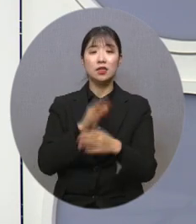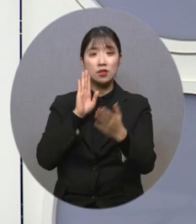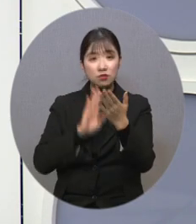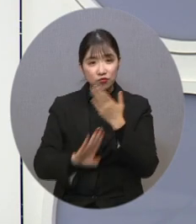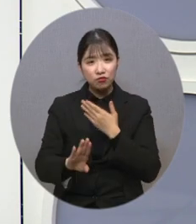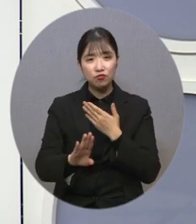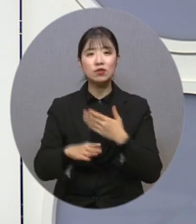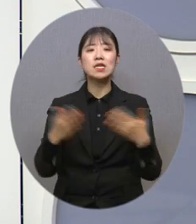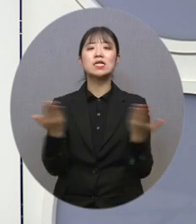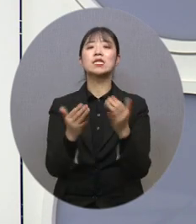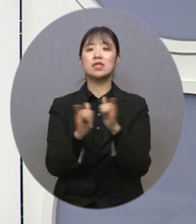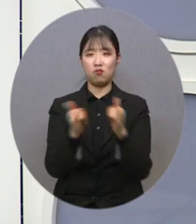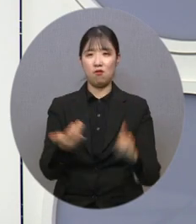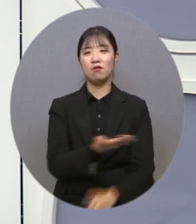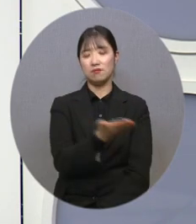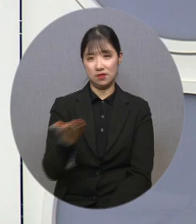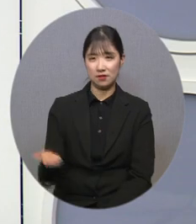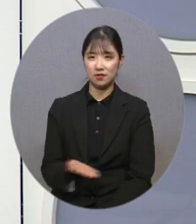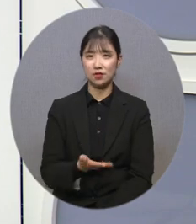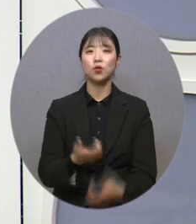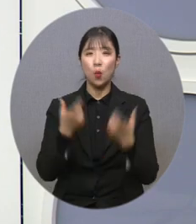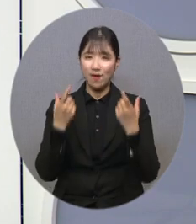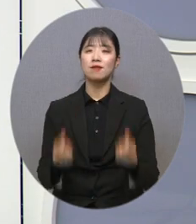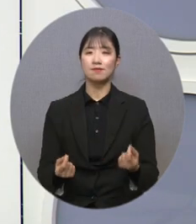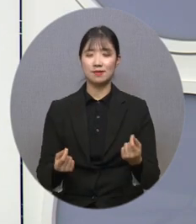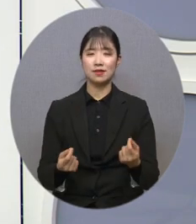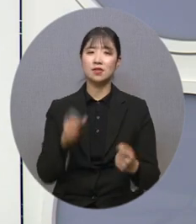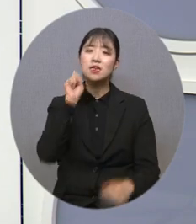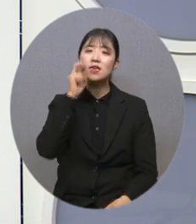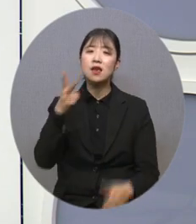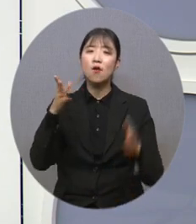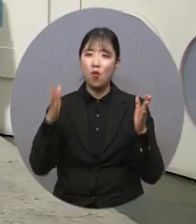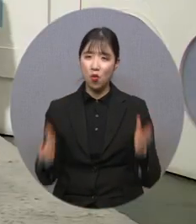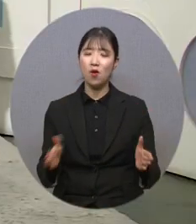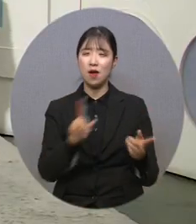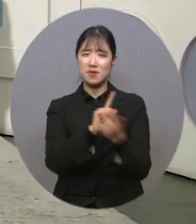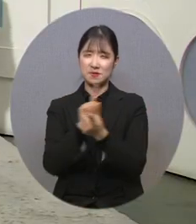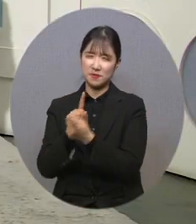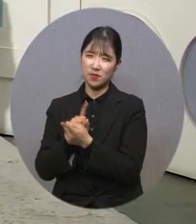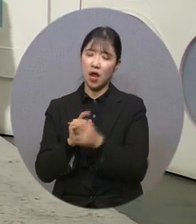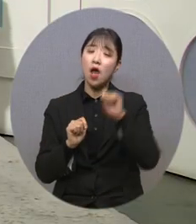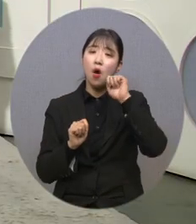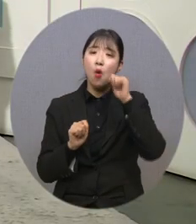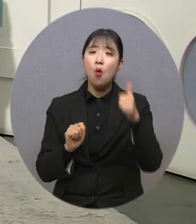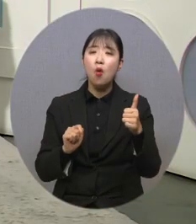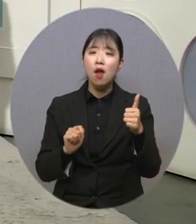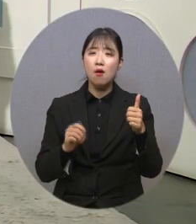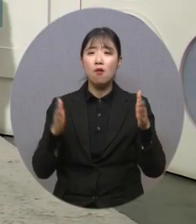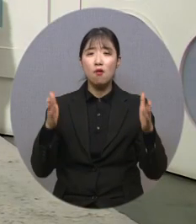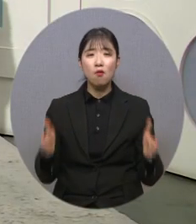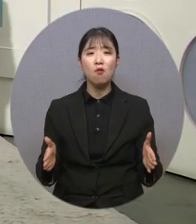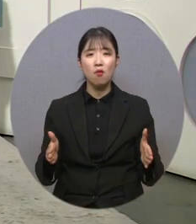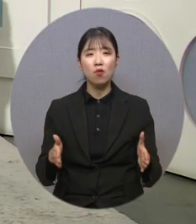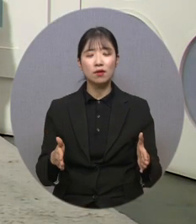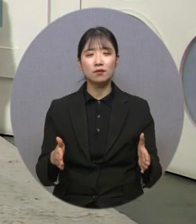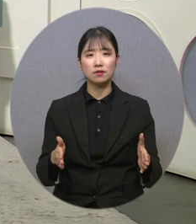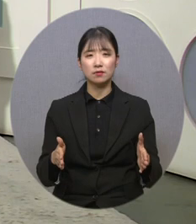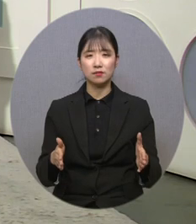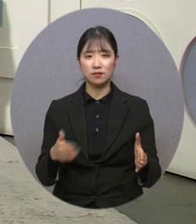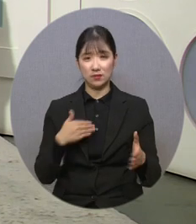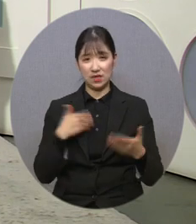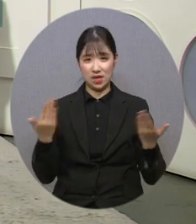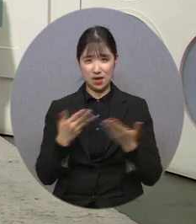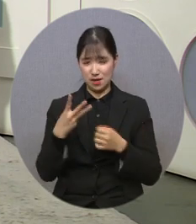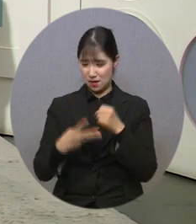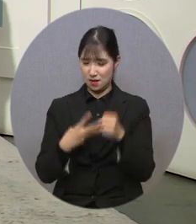또 직원분들도 이런 형식으로 한 2개월에 걸쳐서 해서 한 5개월 정도는 제가 취임한